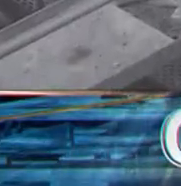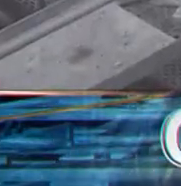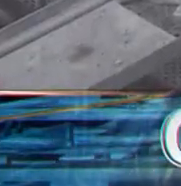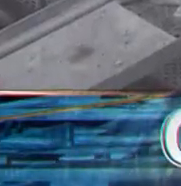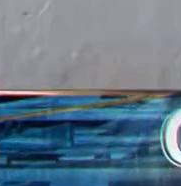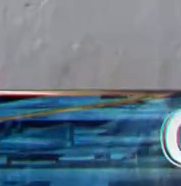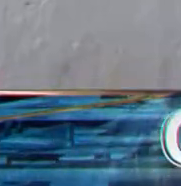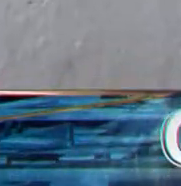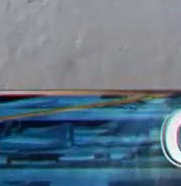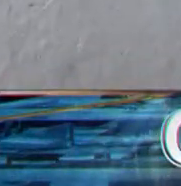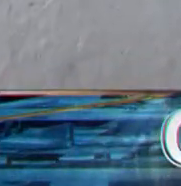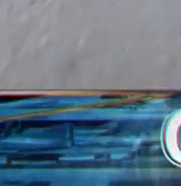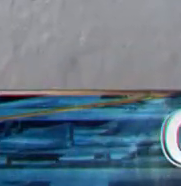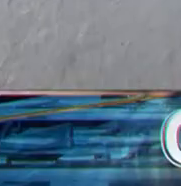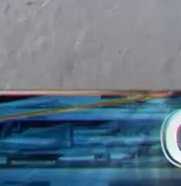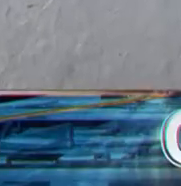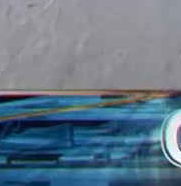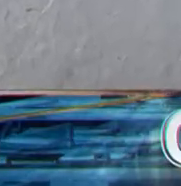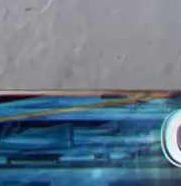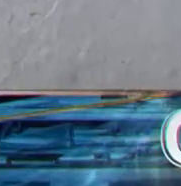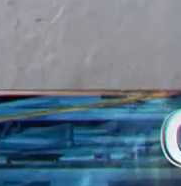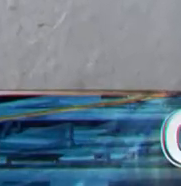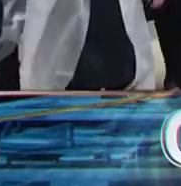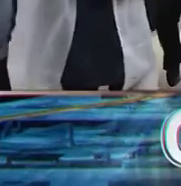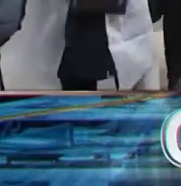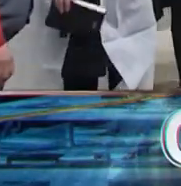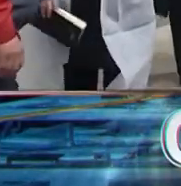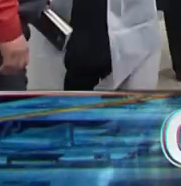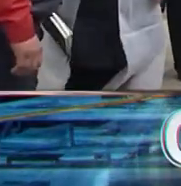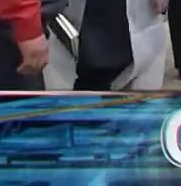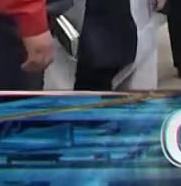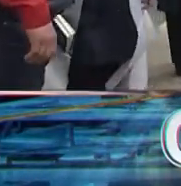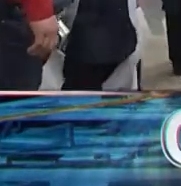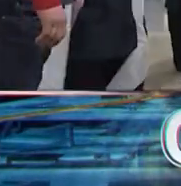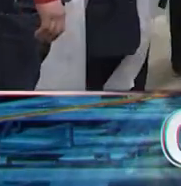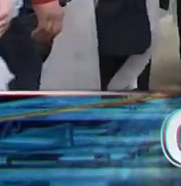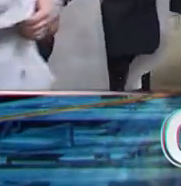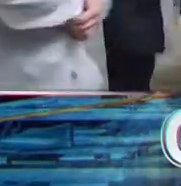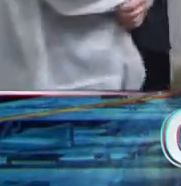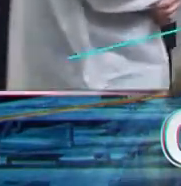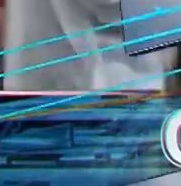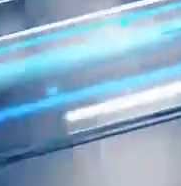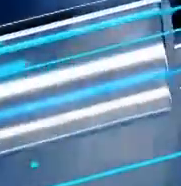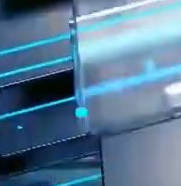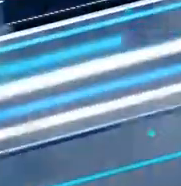Новый профиль. Аксузский сахарный завод, кроме основного направления, запускает новую линию.